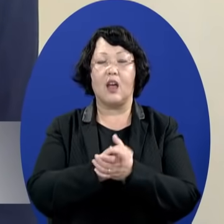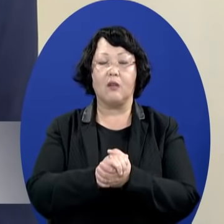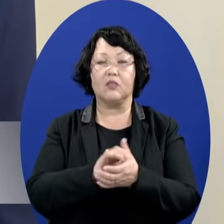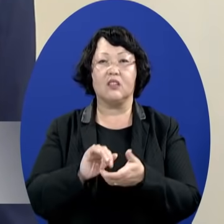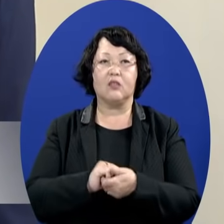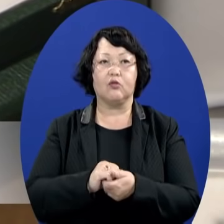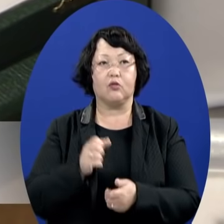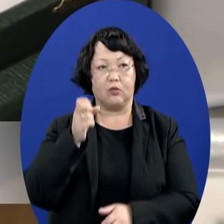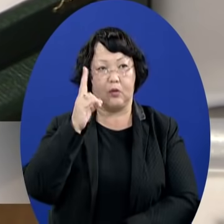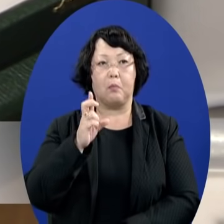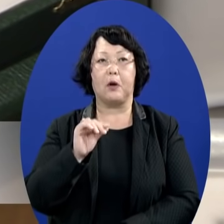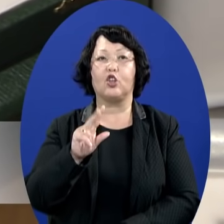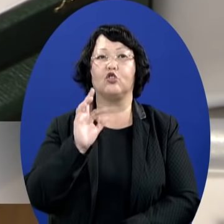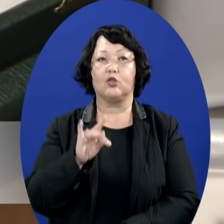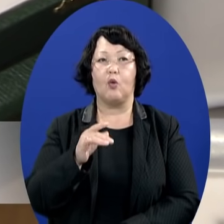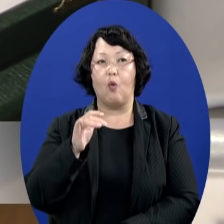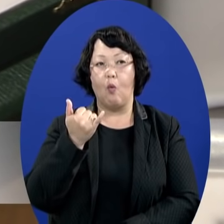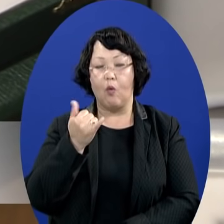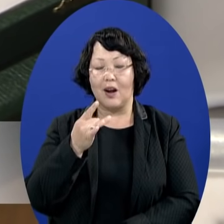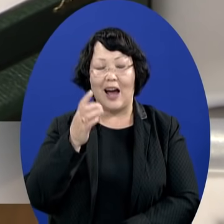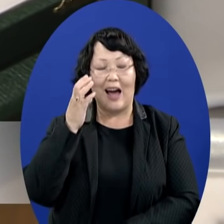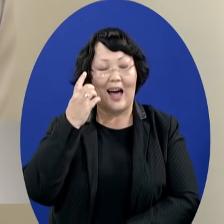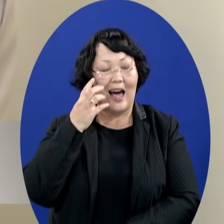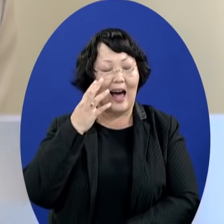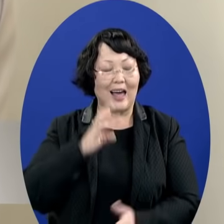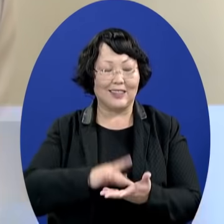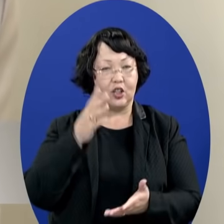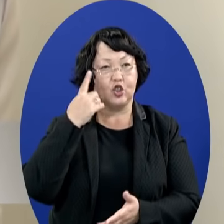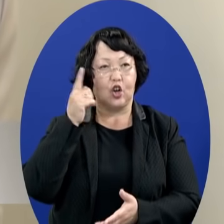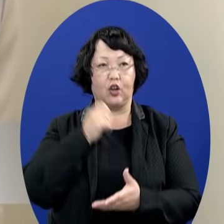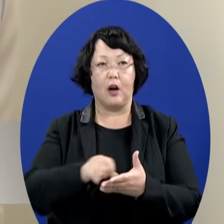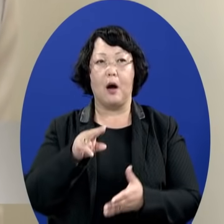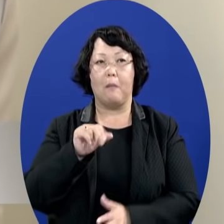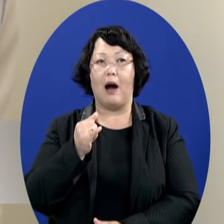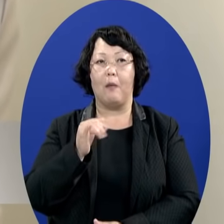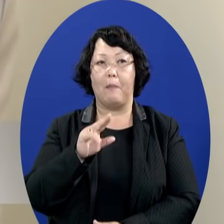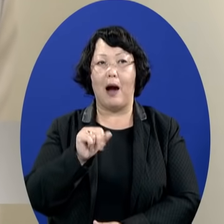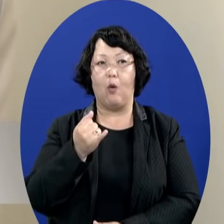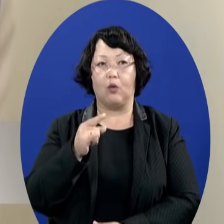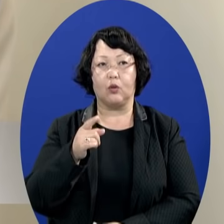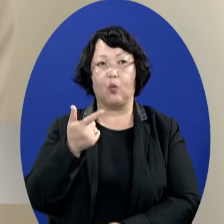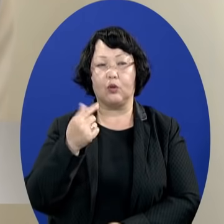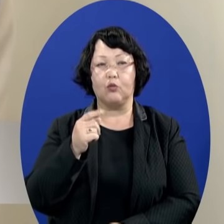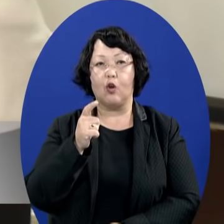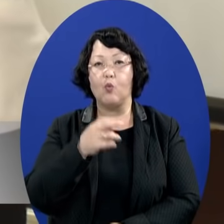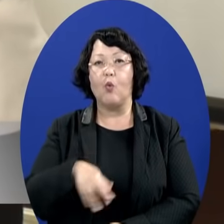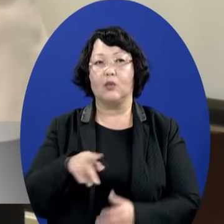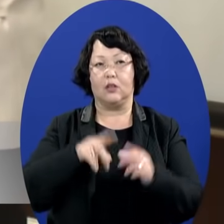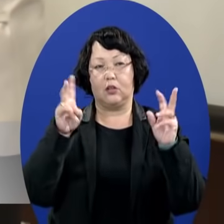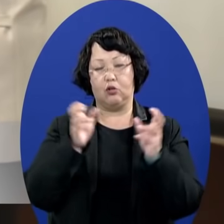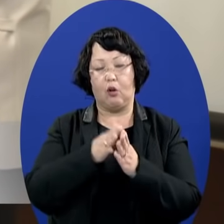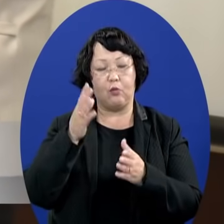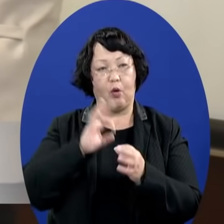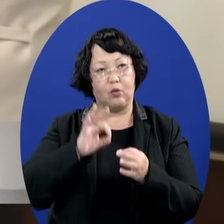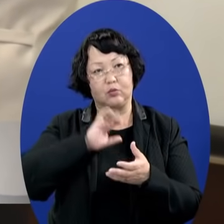ерөнхийлөгч Батоочор, Өнгөрийн алдарч зохиолч Принц Малнурын Паулын гудамжны хөвгүүд номыг монгол хэлний орчуулсан орчуулагч